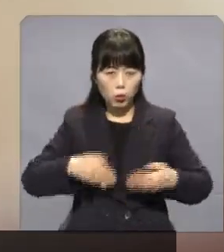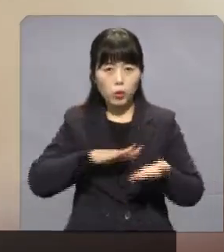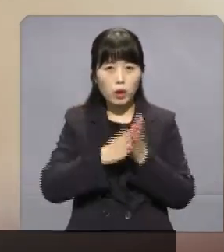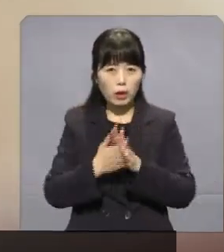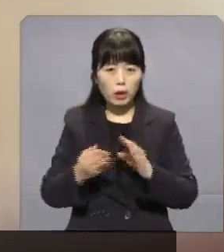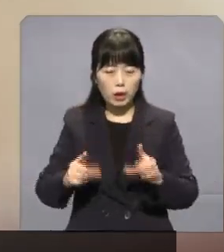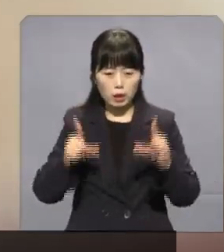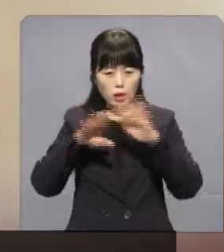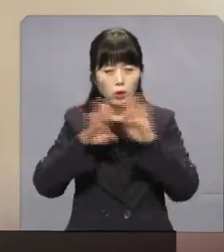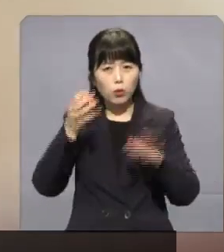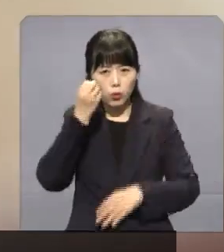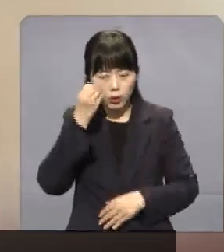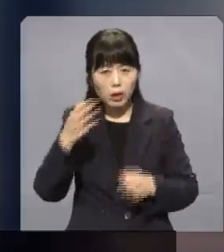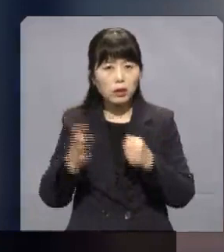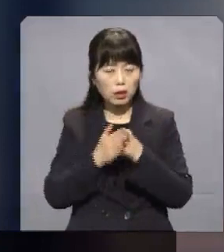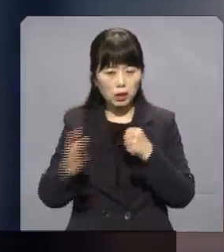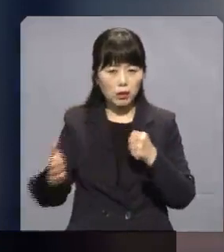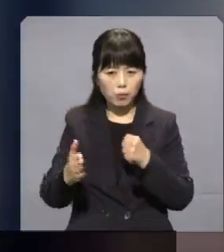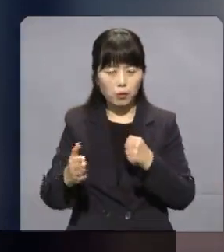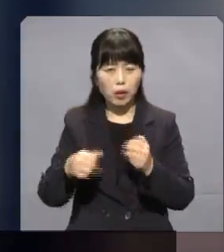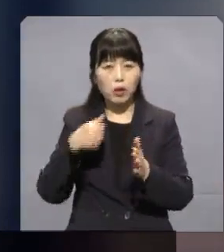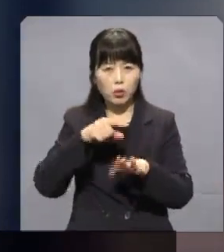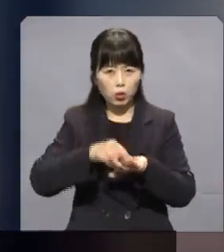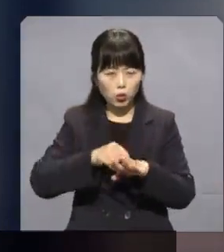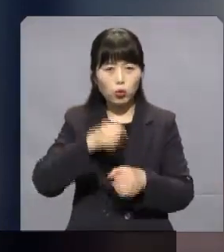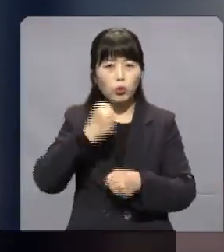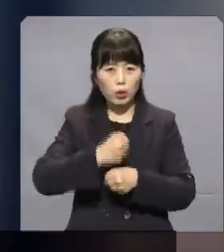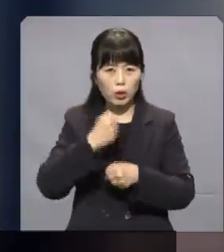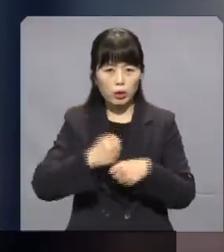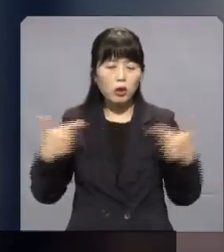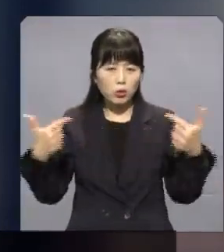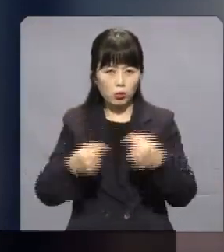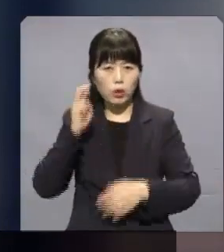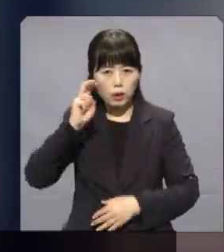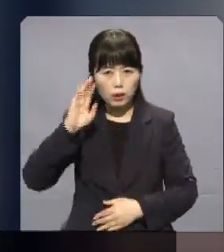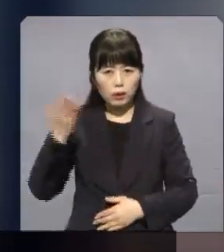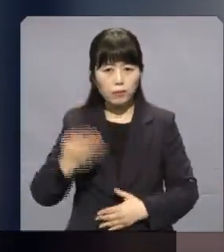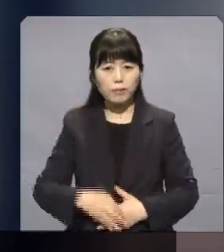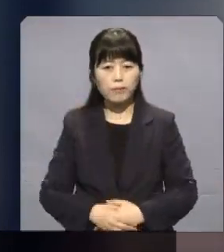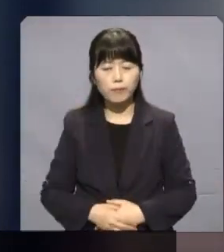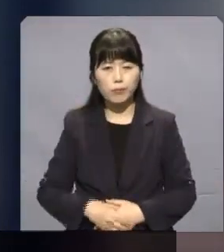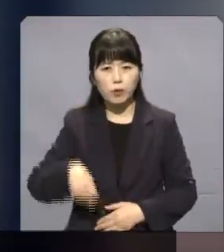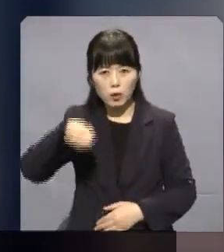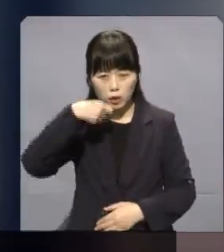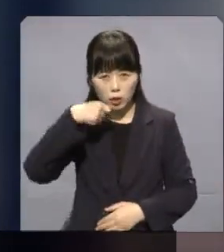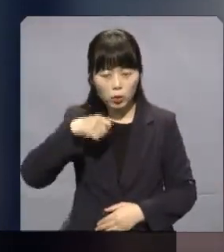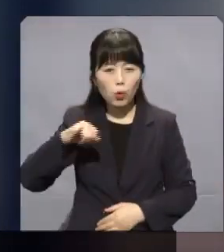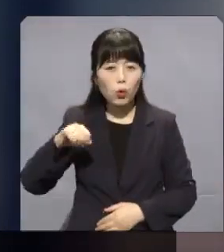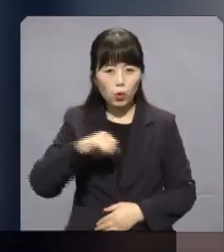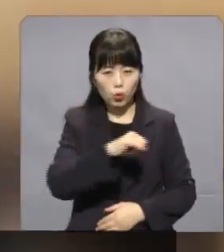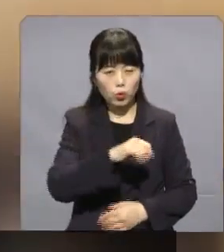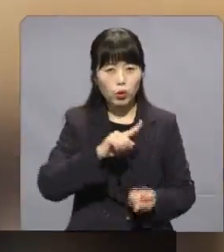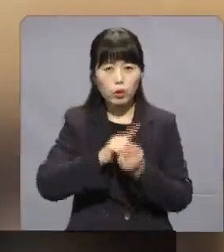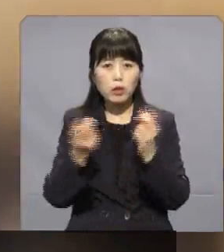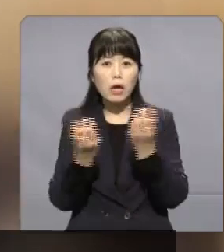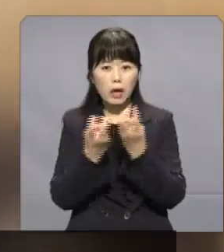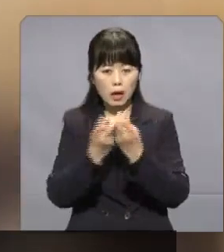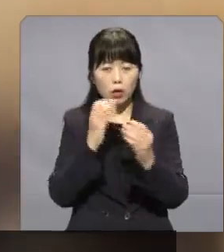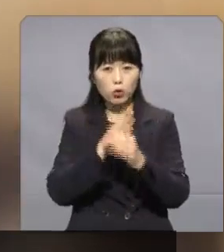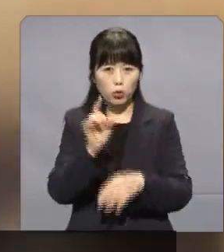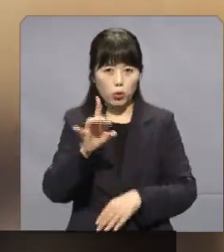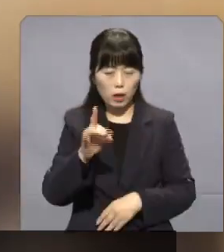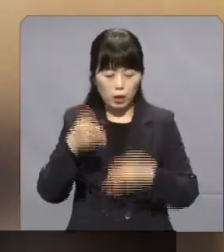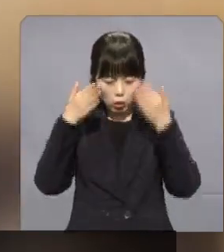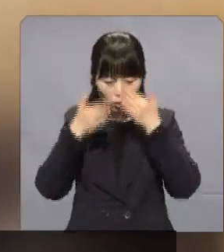등 한계로 육류 생산은 줄어들 것으로 예상됩니다. 식용곤충은 그 대안 중 하나로